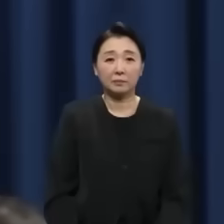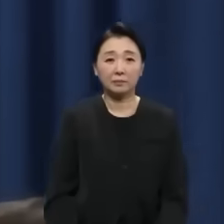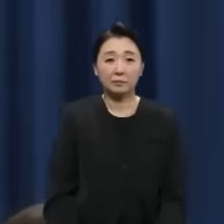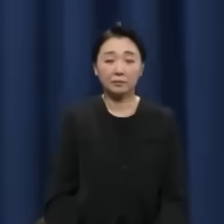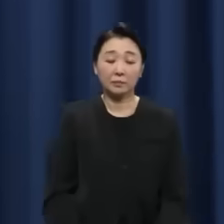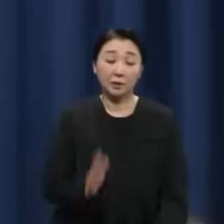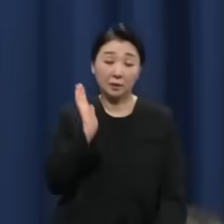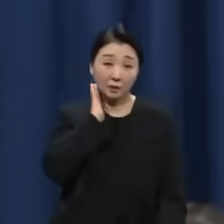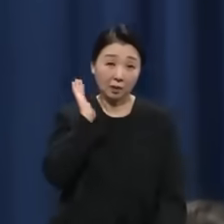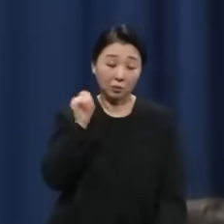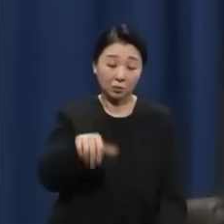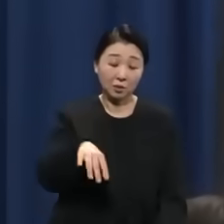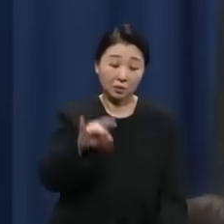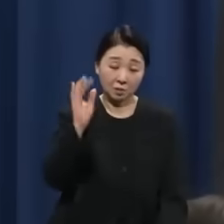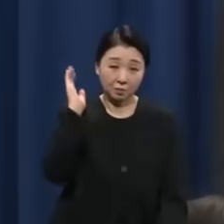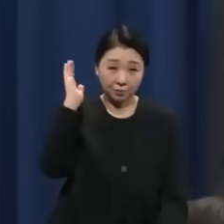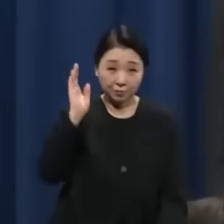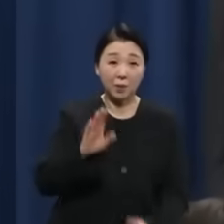공수입백인